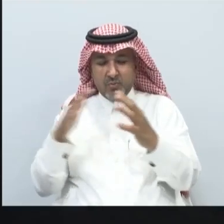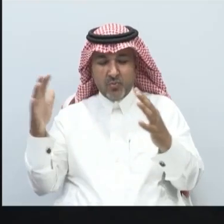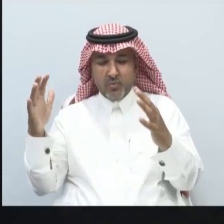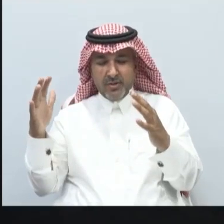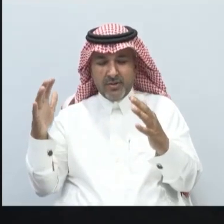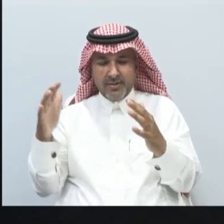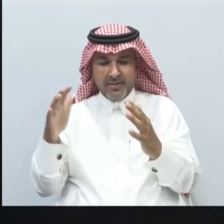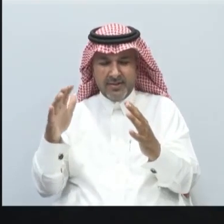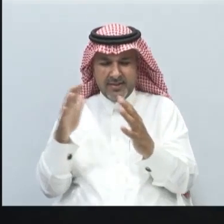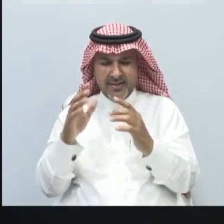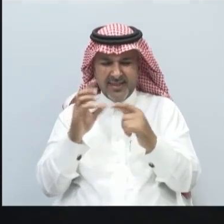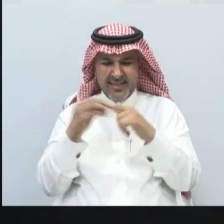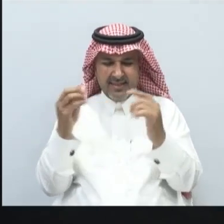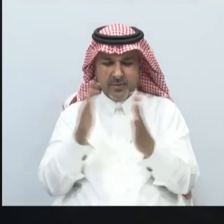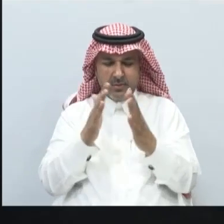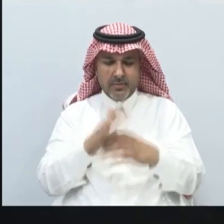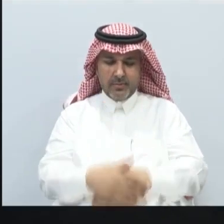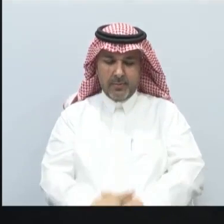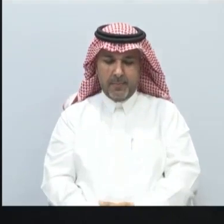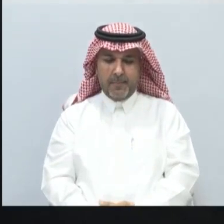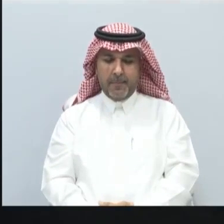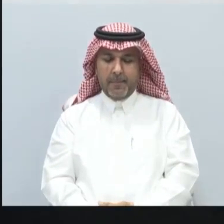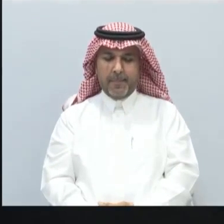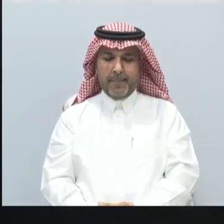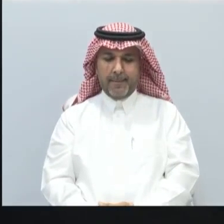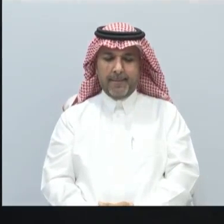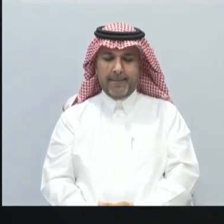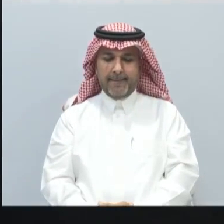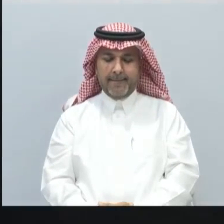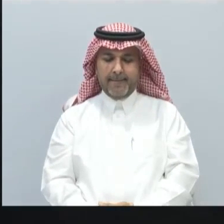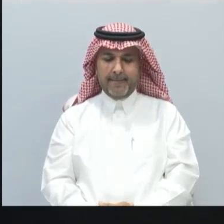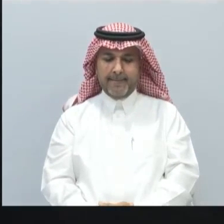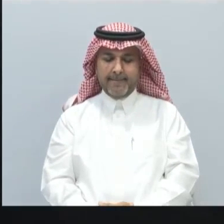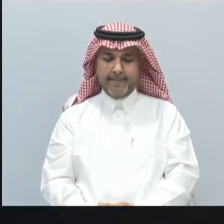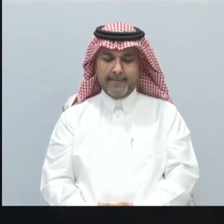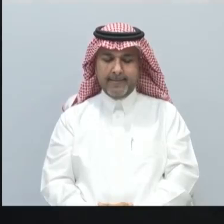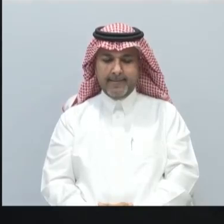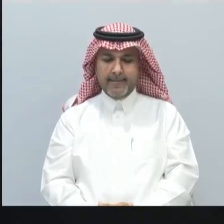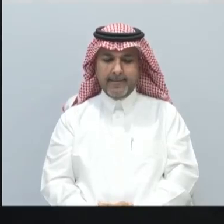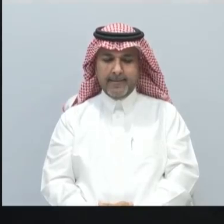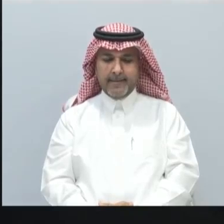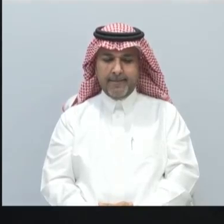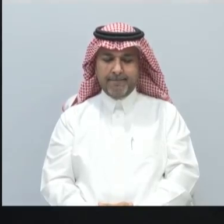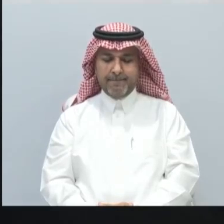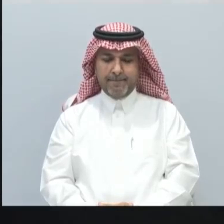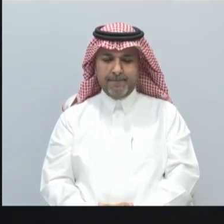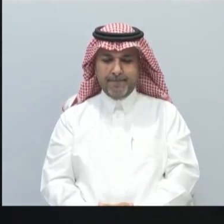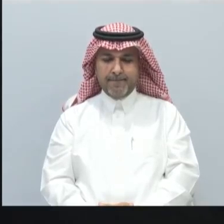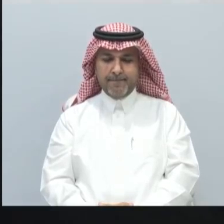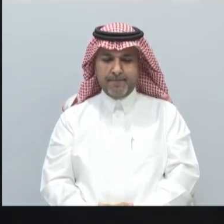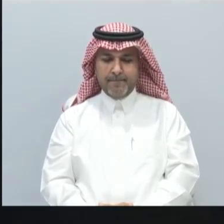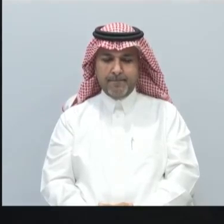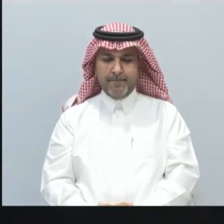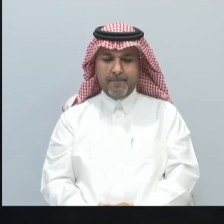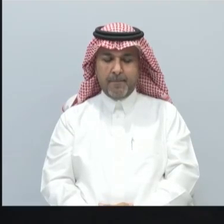التحويلات الهندسيه اللي اخذناها على الدوال الامه الثمانيه السابقين والداله الاسيه لا يوجد فرق اذا هي